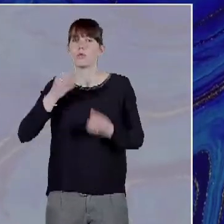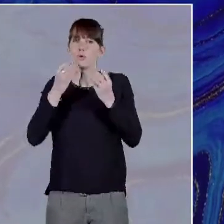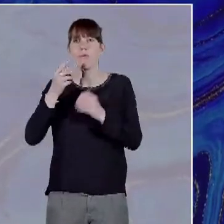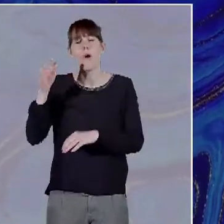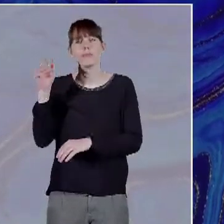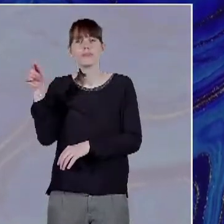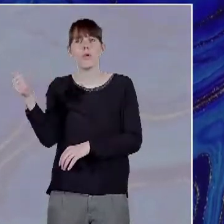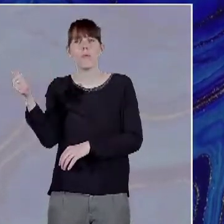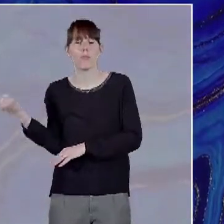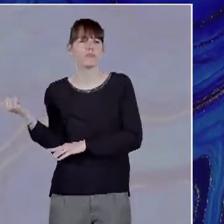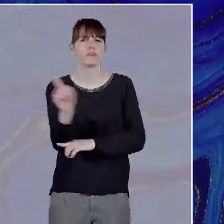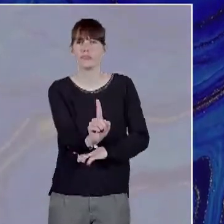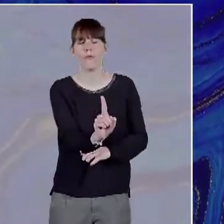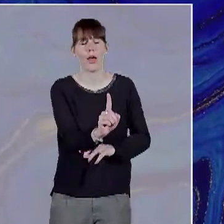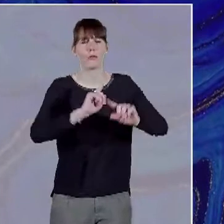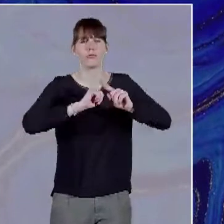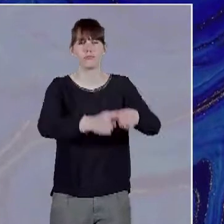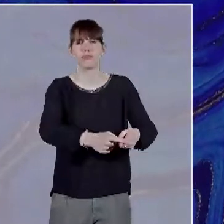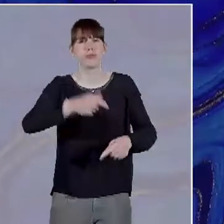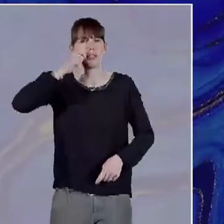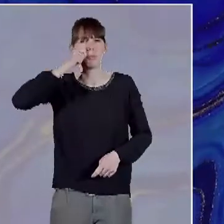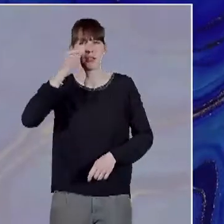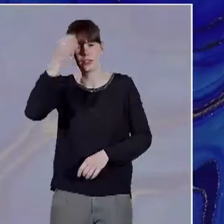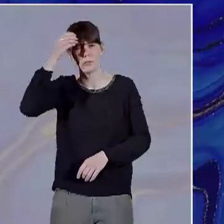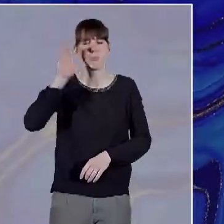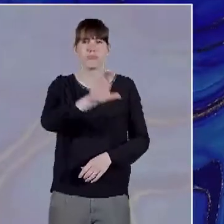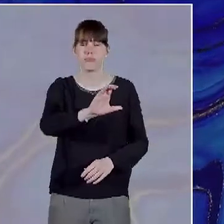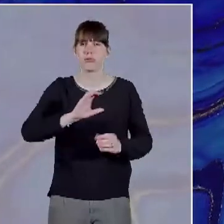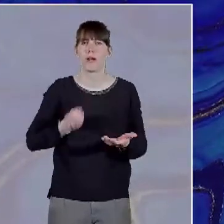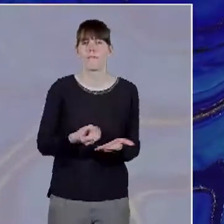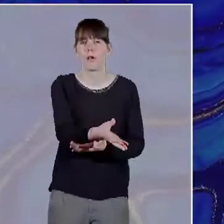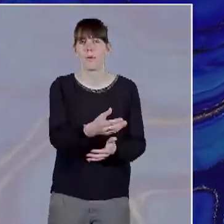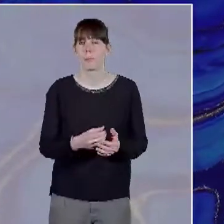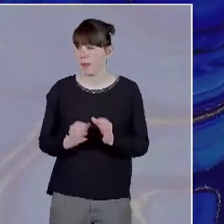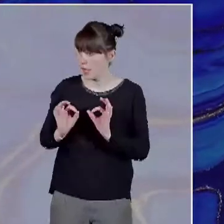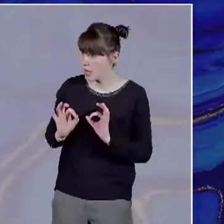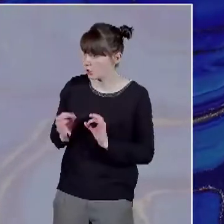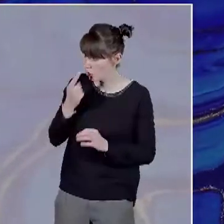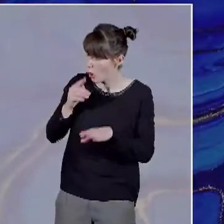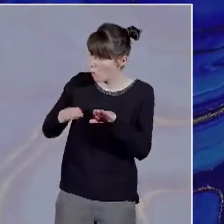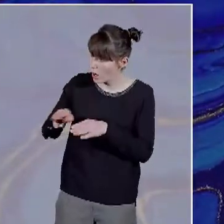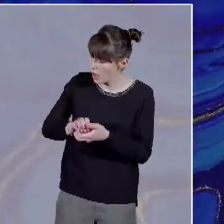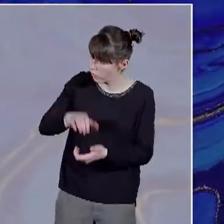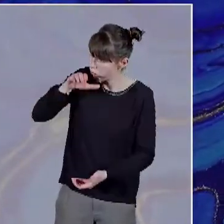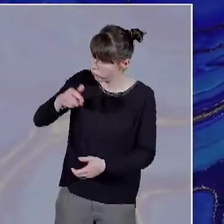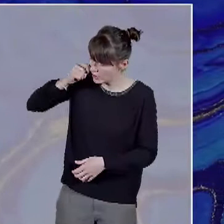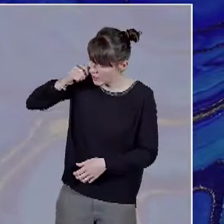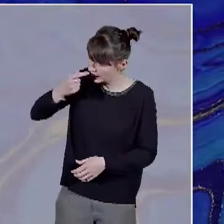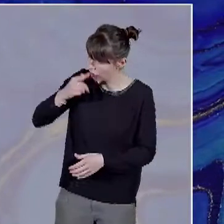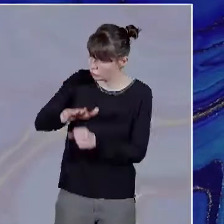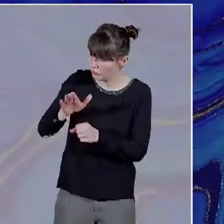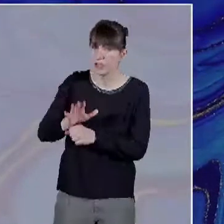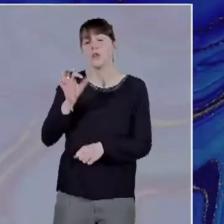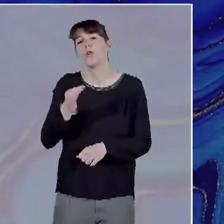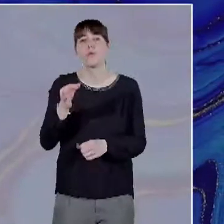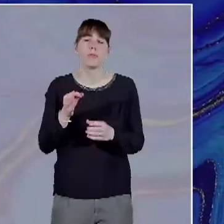ressources humaines, la formation. Est-ce que vous disposez des équipes suffisantes, justement ? Oui, vraiment, au niveau des équipes, tant pour